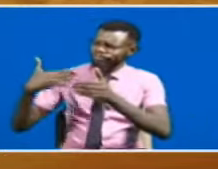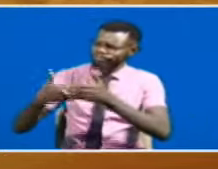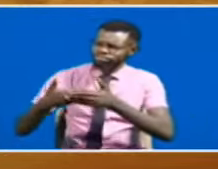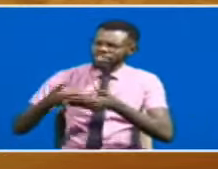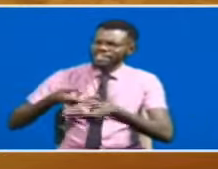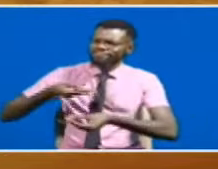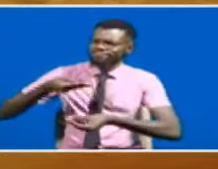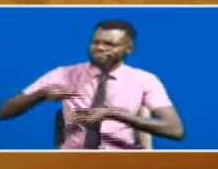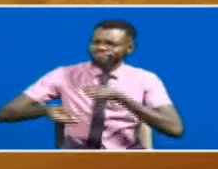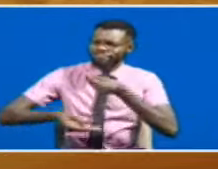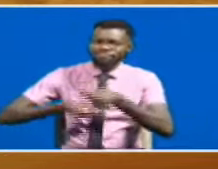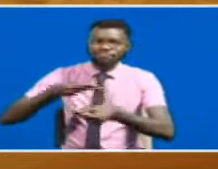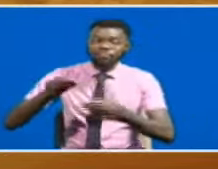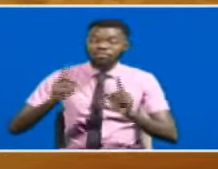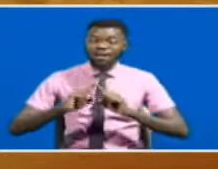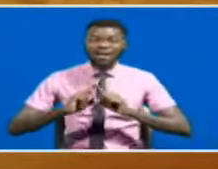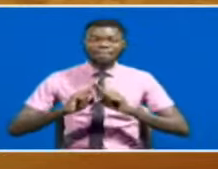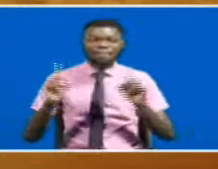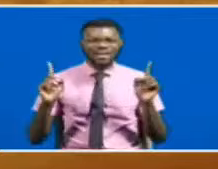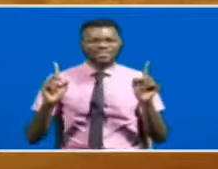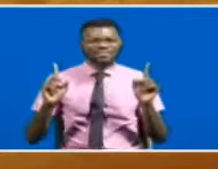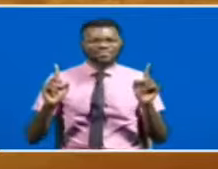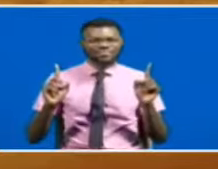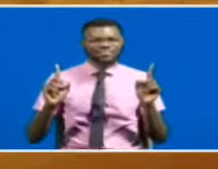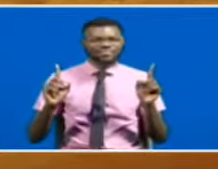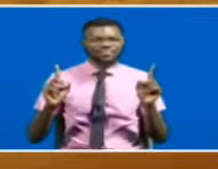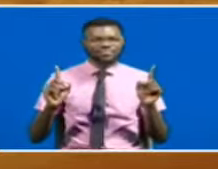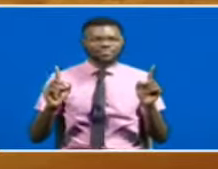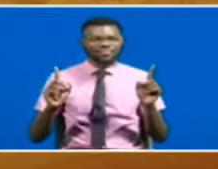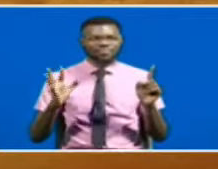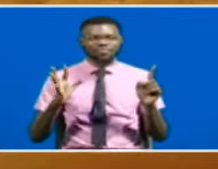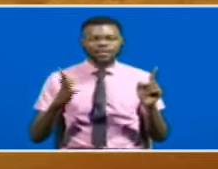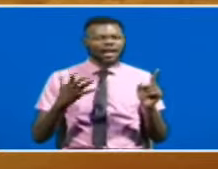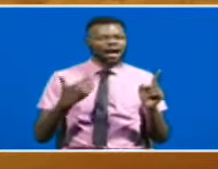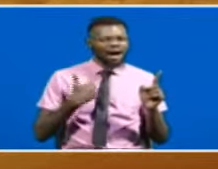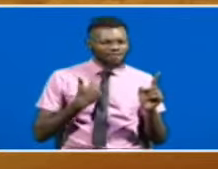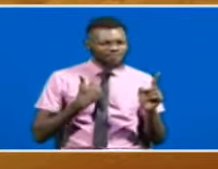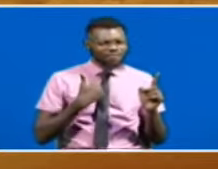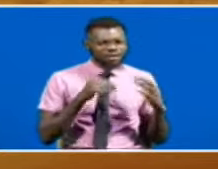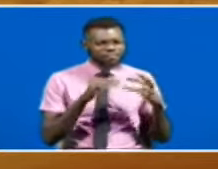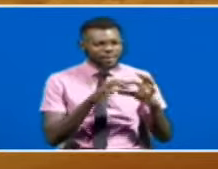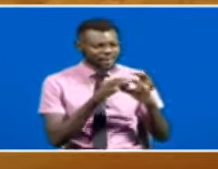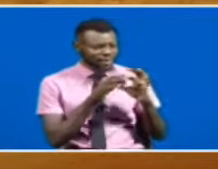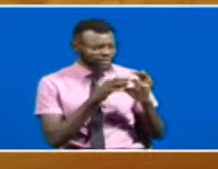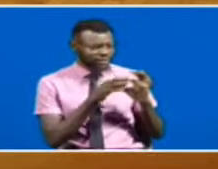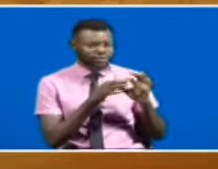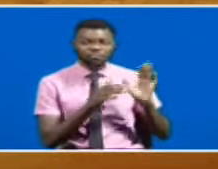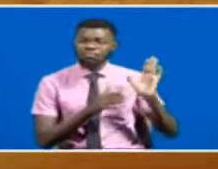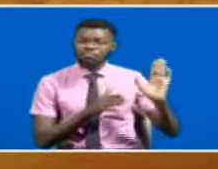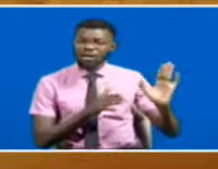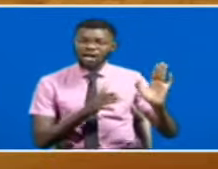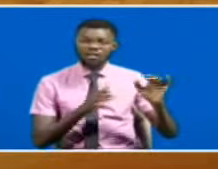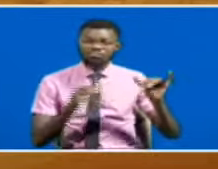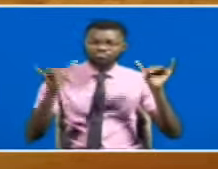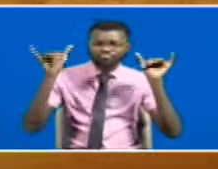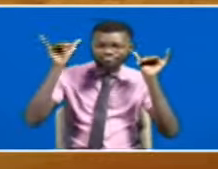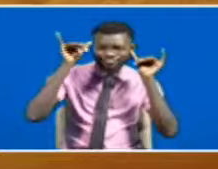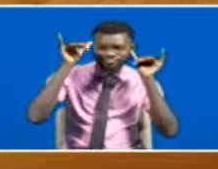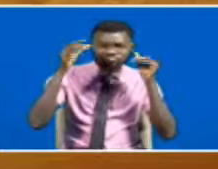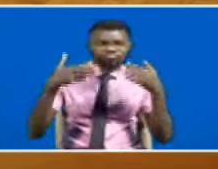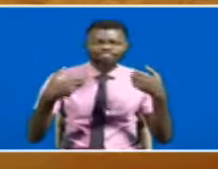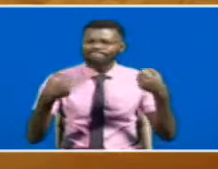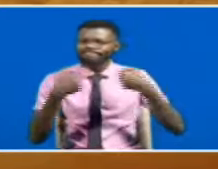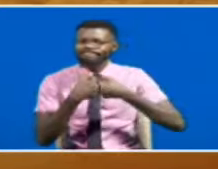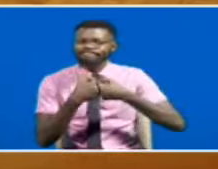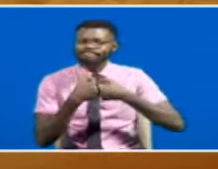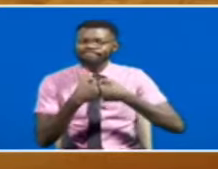vingine. Usichokijua mtazamaji ni kwamba kuna mila na tamaduni zinazoambatana na mchezo huu. Iwe ugani, kwenye